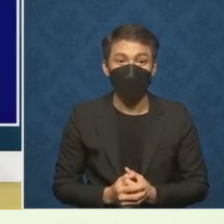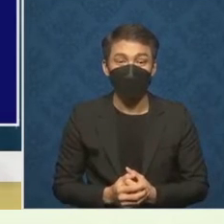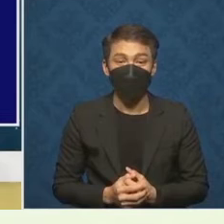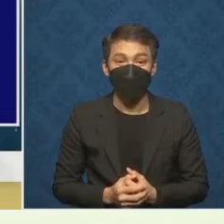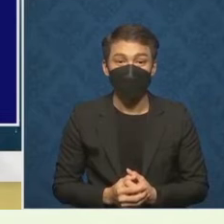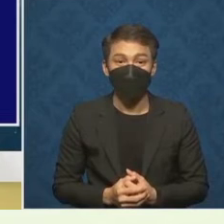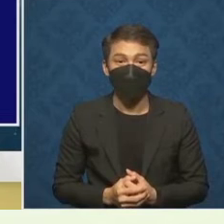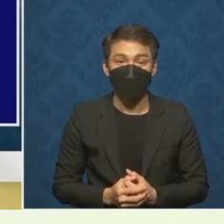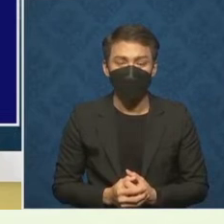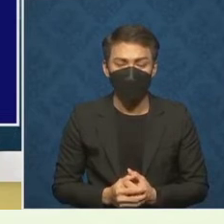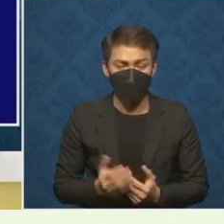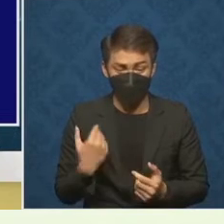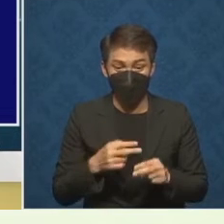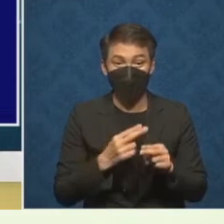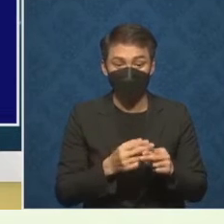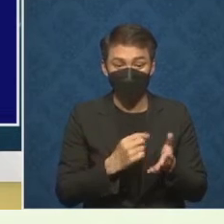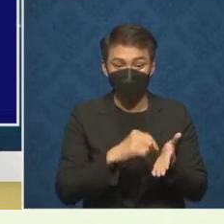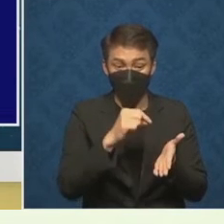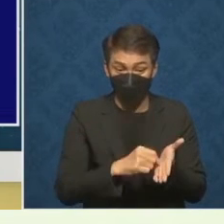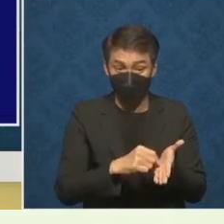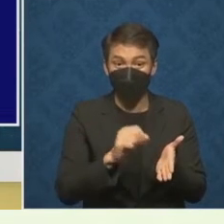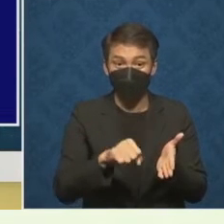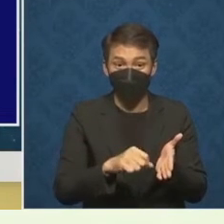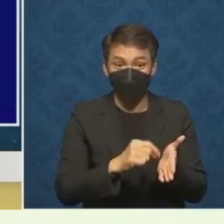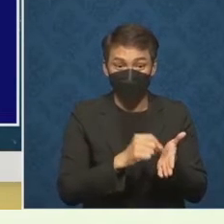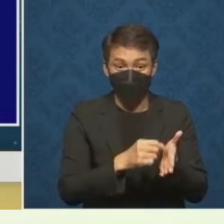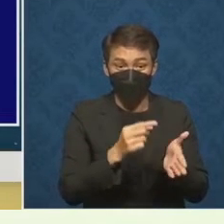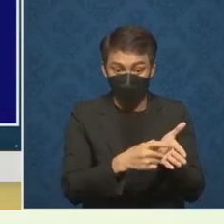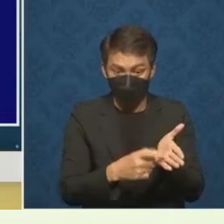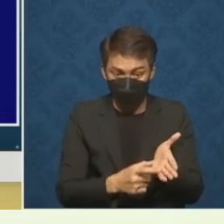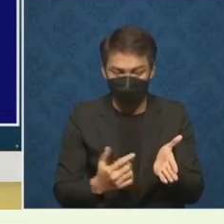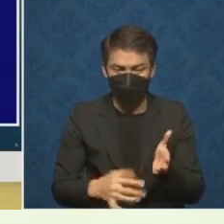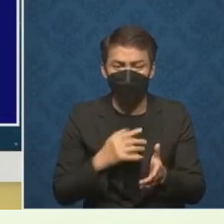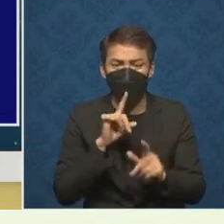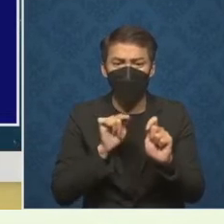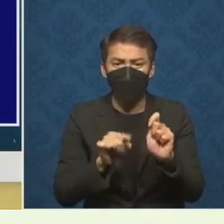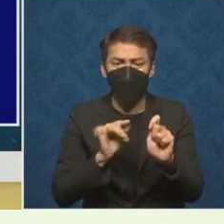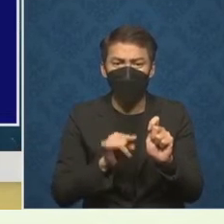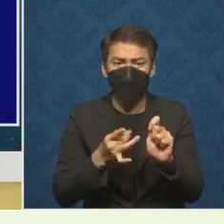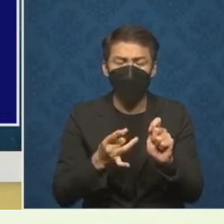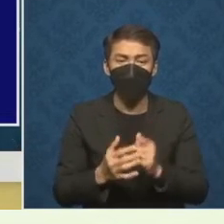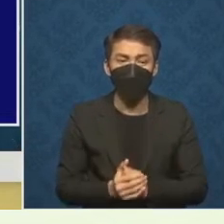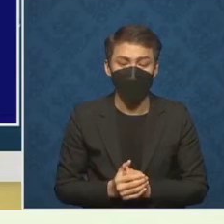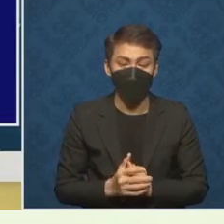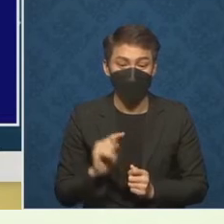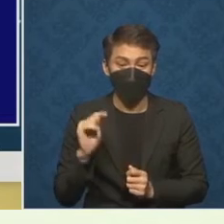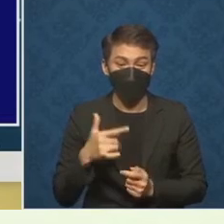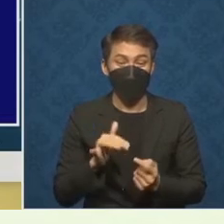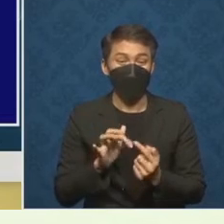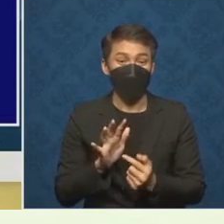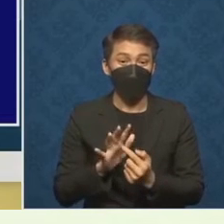อ๋อมีการมาจดชื่อจากในชุมชนในน้องเป็นคนอำเภออะไรนะ อำเภอพระพรหมค ่ ะ อยู่อ๋อเหรอค